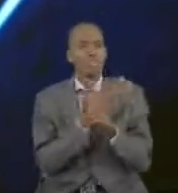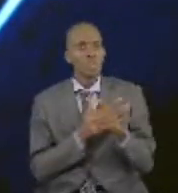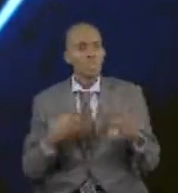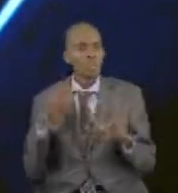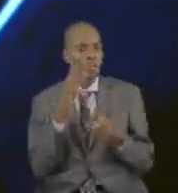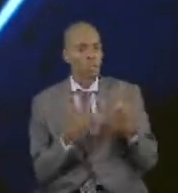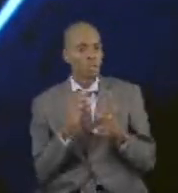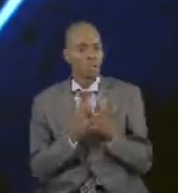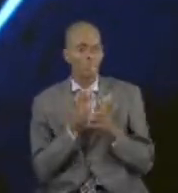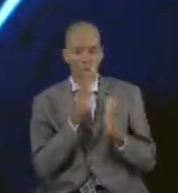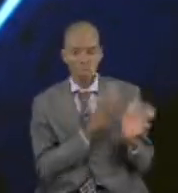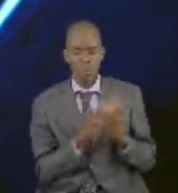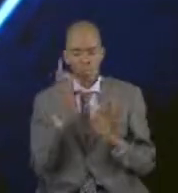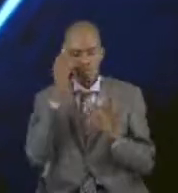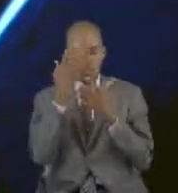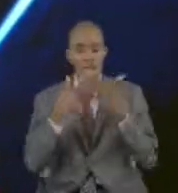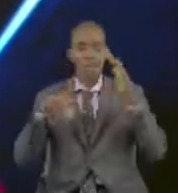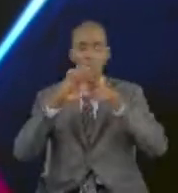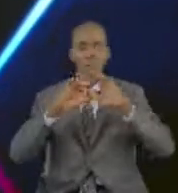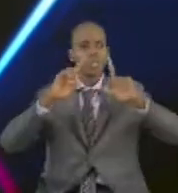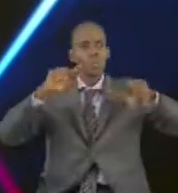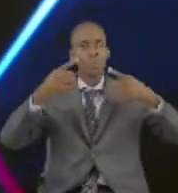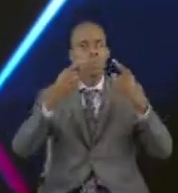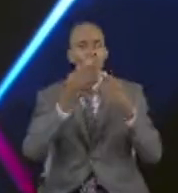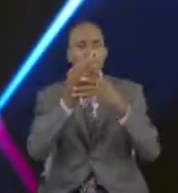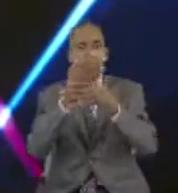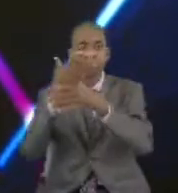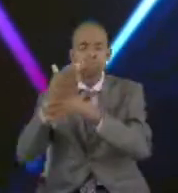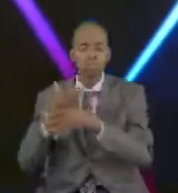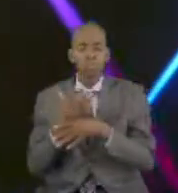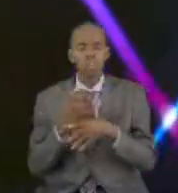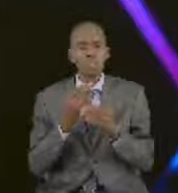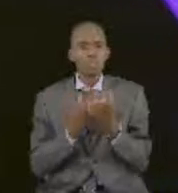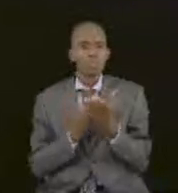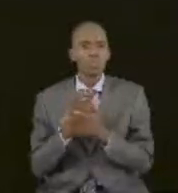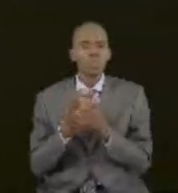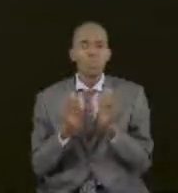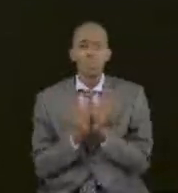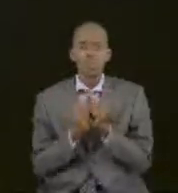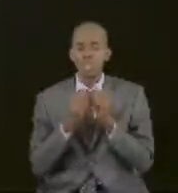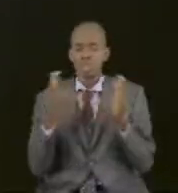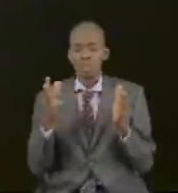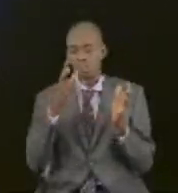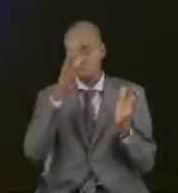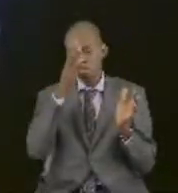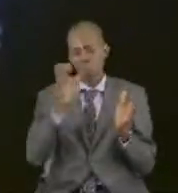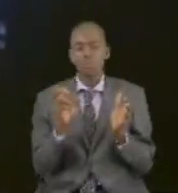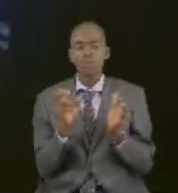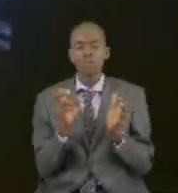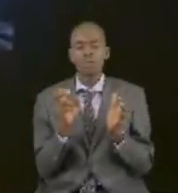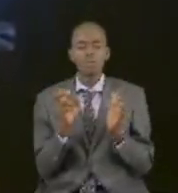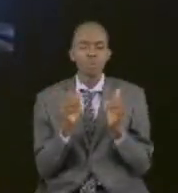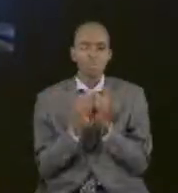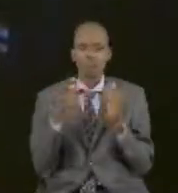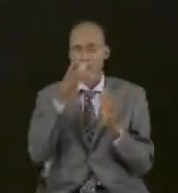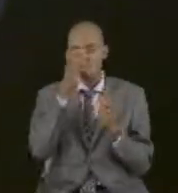le ciel, voici la seule chose à partager. Partager la vérité de Christ sans la